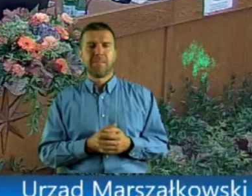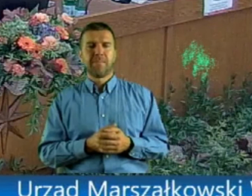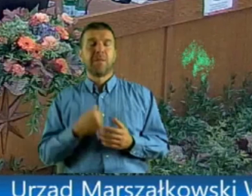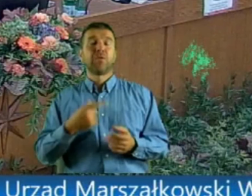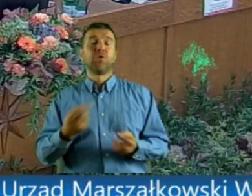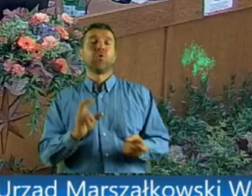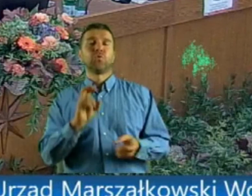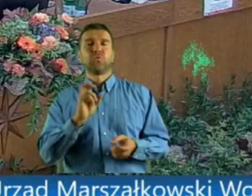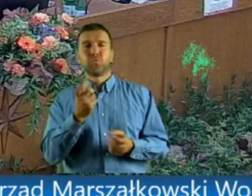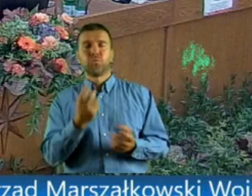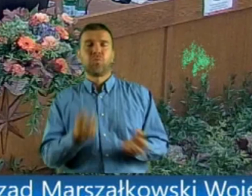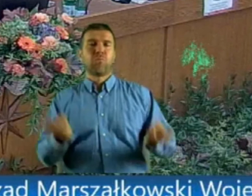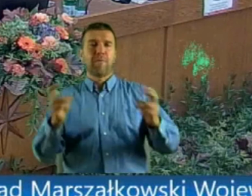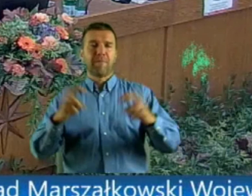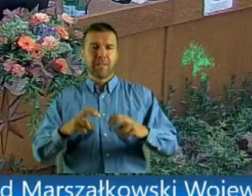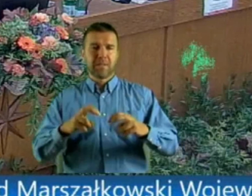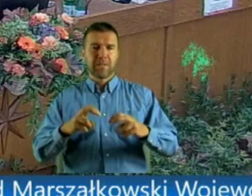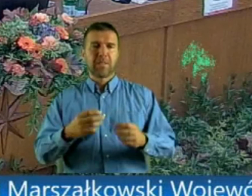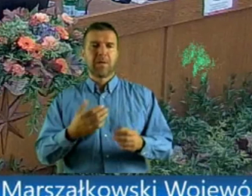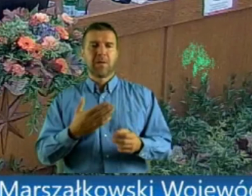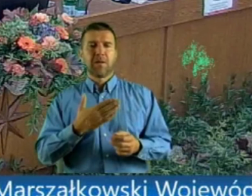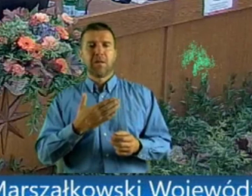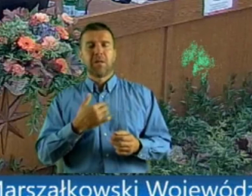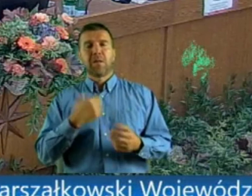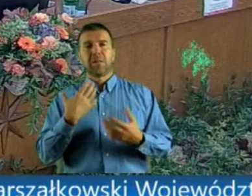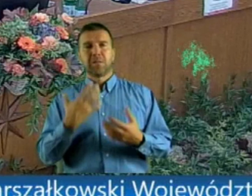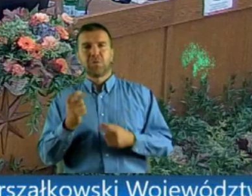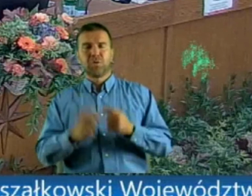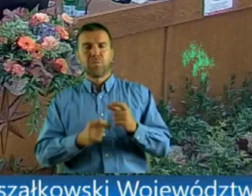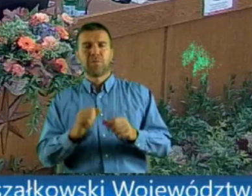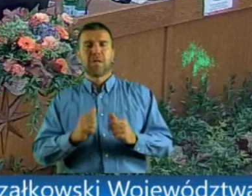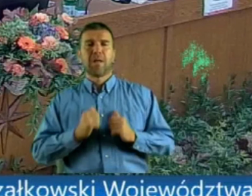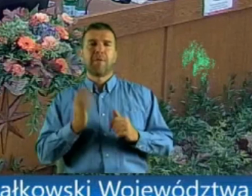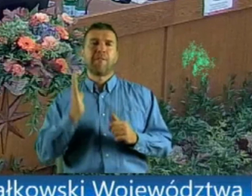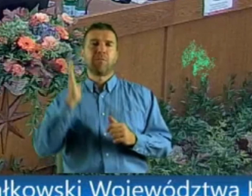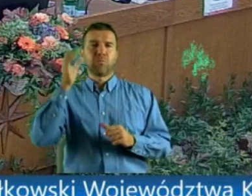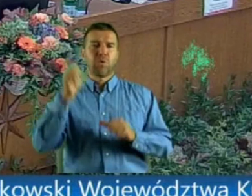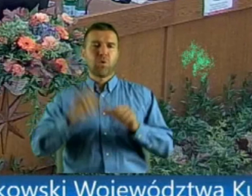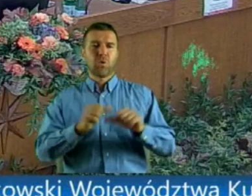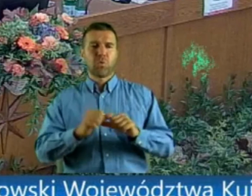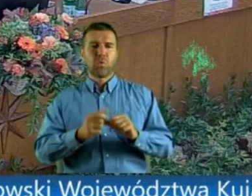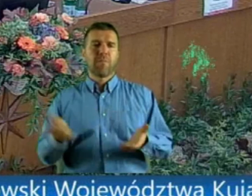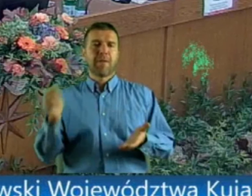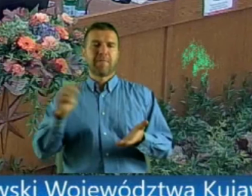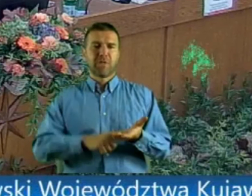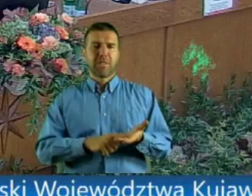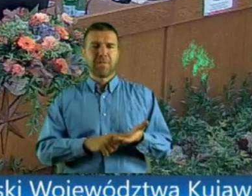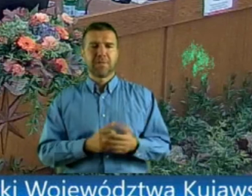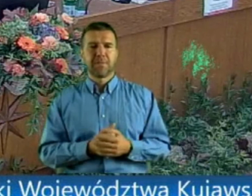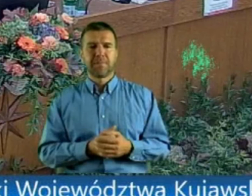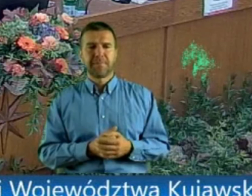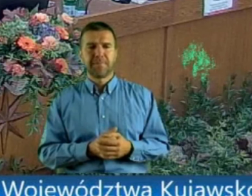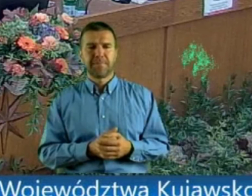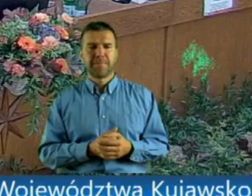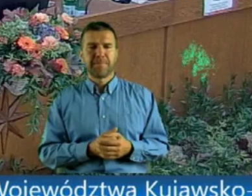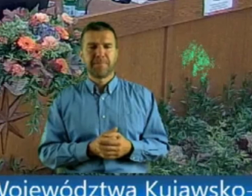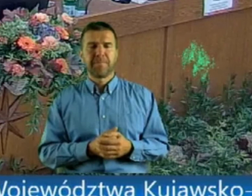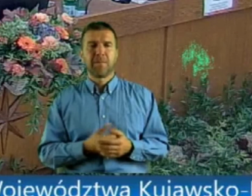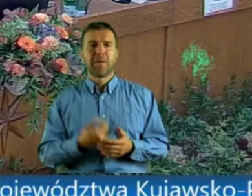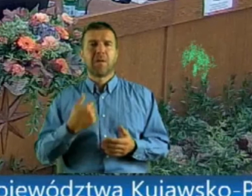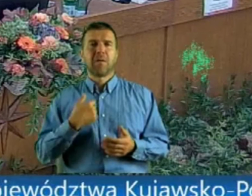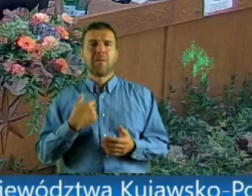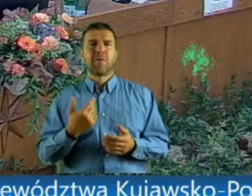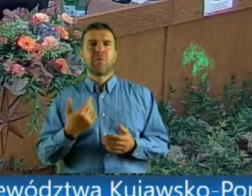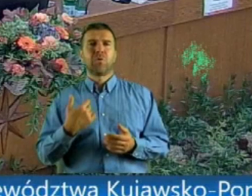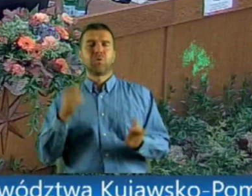powstanie, mam ambicję, aby w przyszłym roku po raz pierwszy odbył się